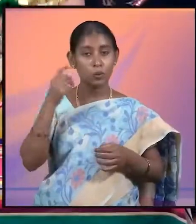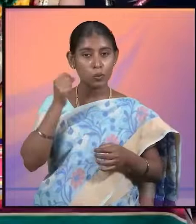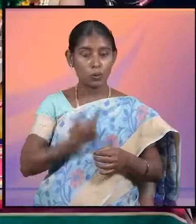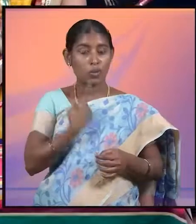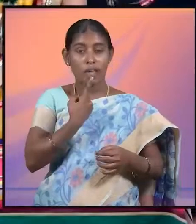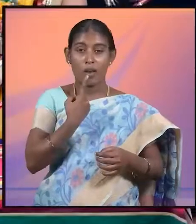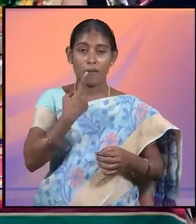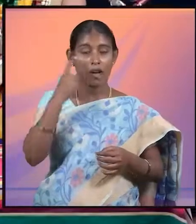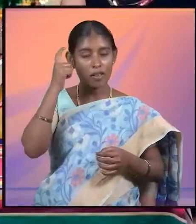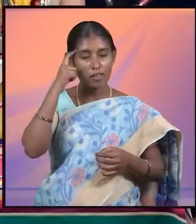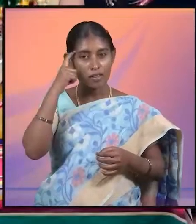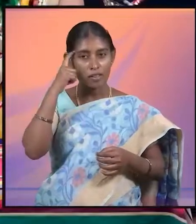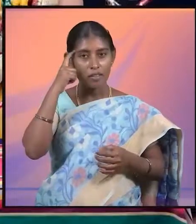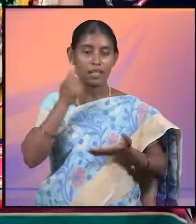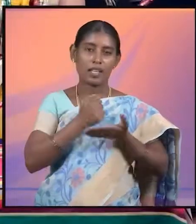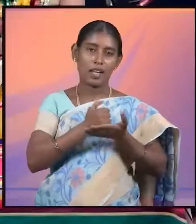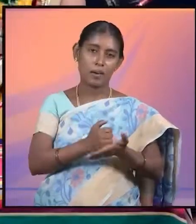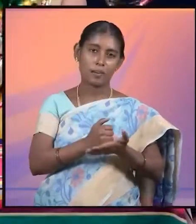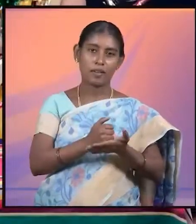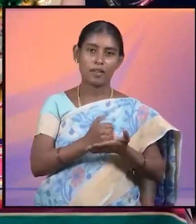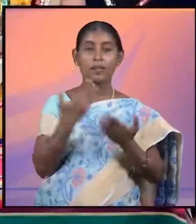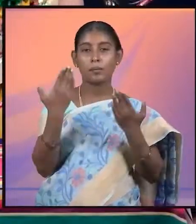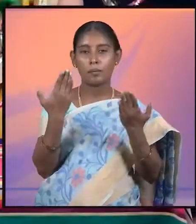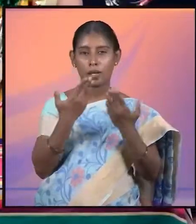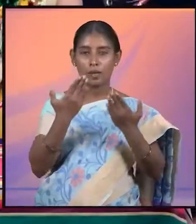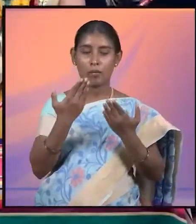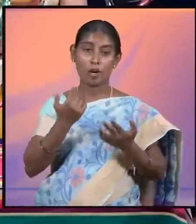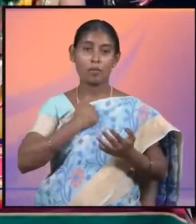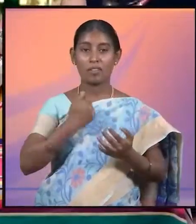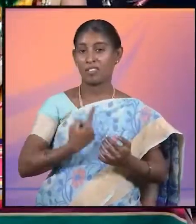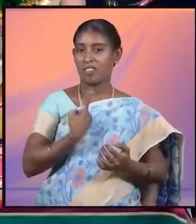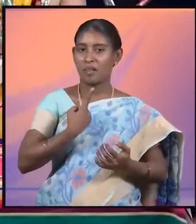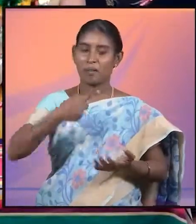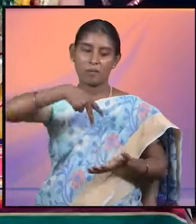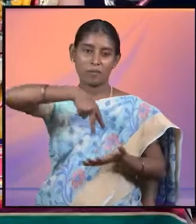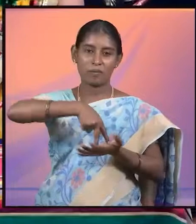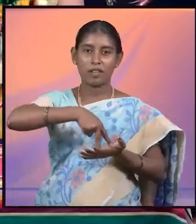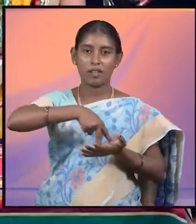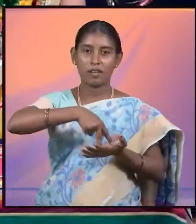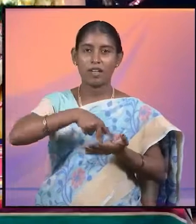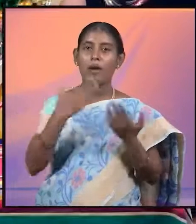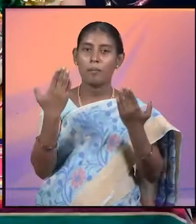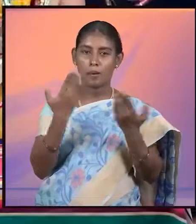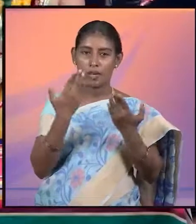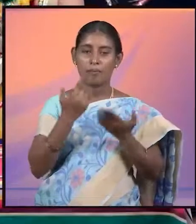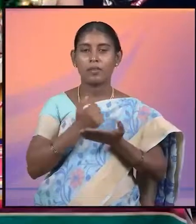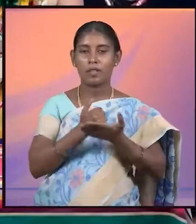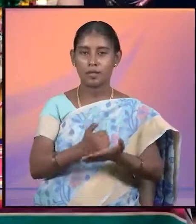சுயமாக சிந்திக்க துணையாகும் கல்வி, சொந்த காலில் நின்றிடவே உனக்கு உதவும்